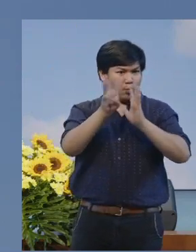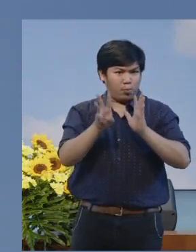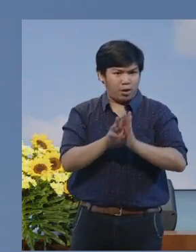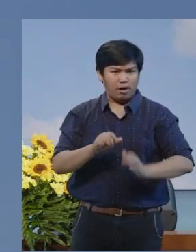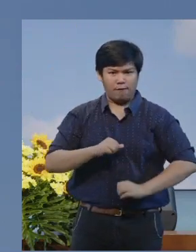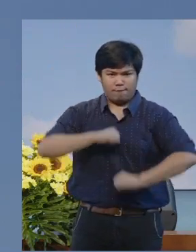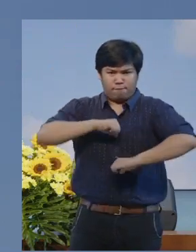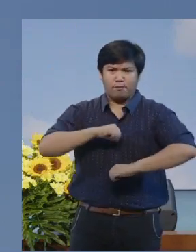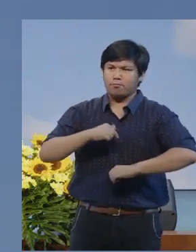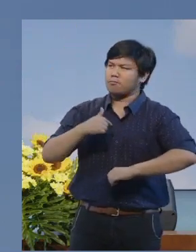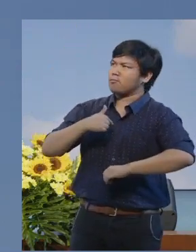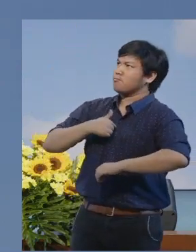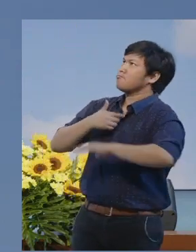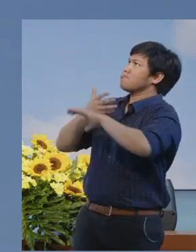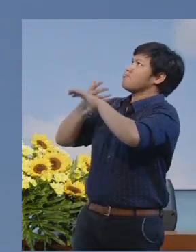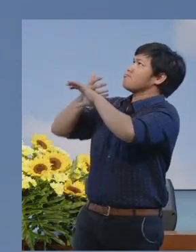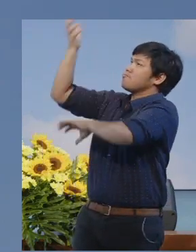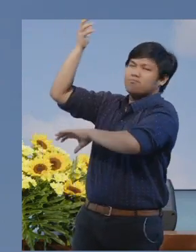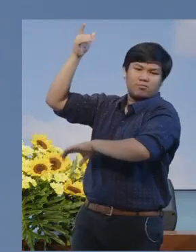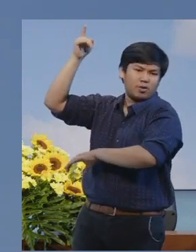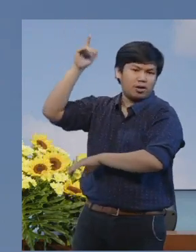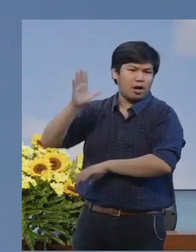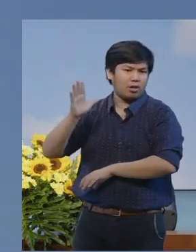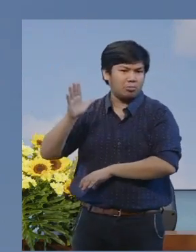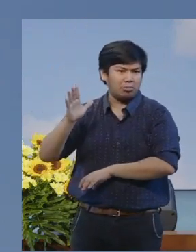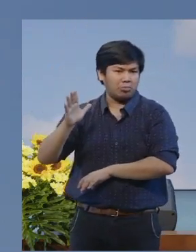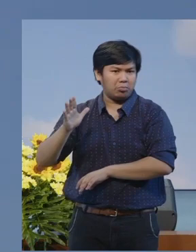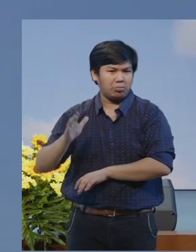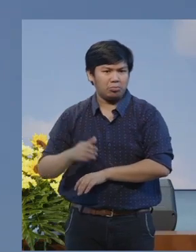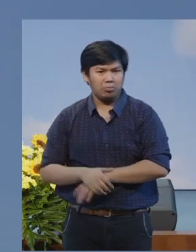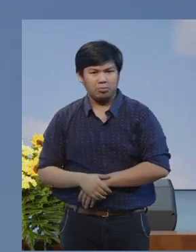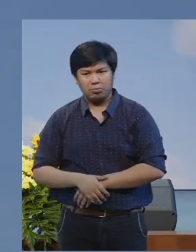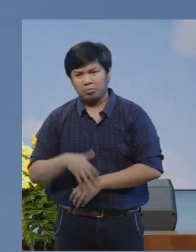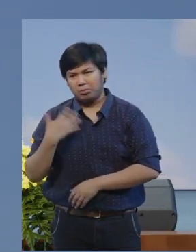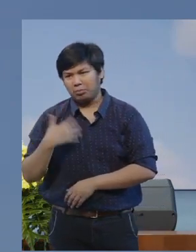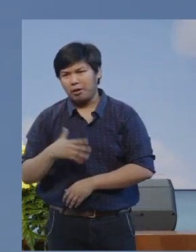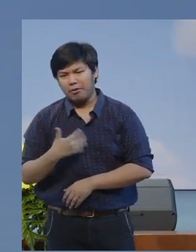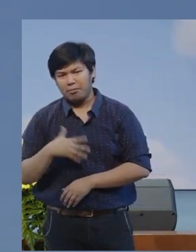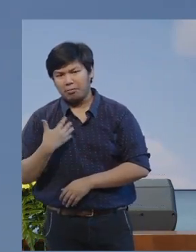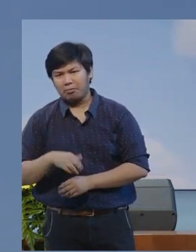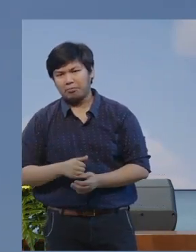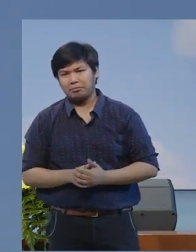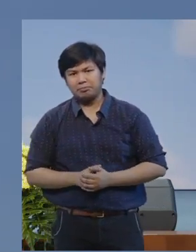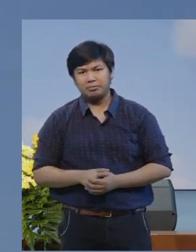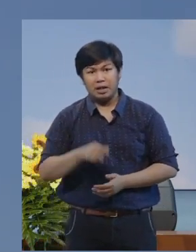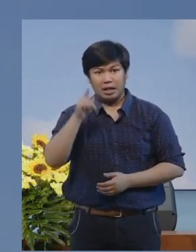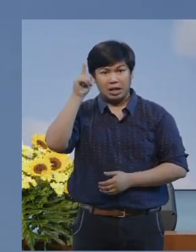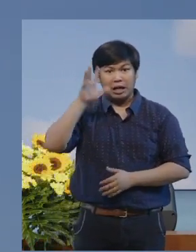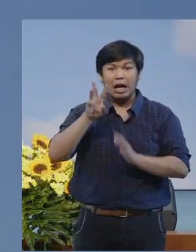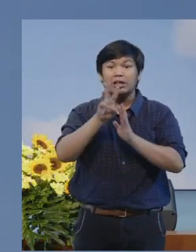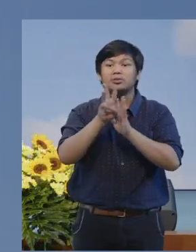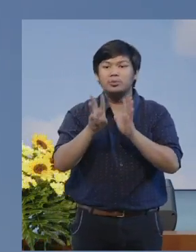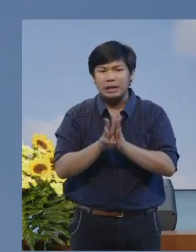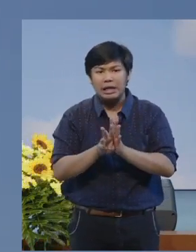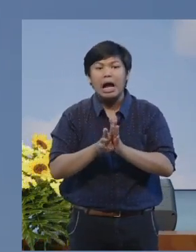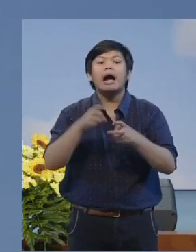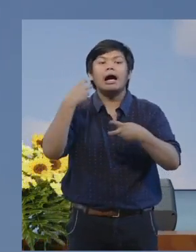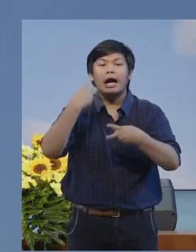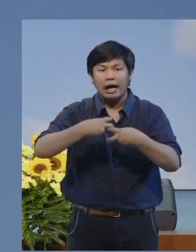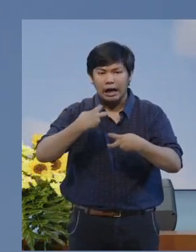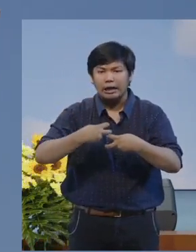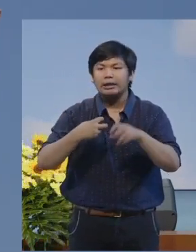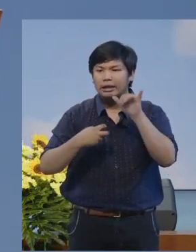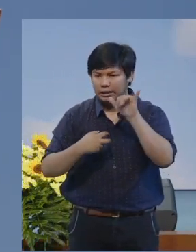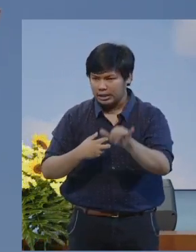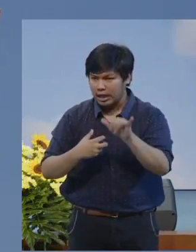kisa sa tanggapin ang kalooban ng Diyos. Kuminsan po, masakit talaga ang kalooban ng Diyos. Ngunit ang sabi